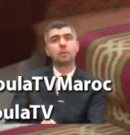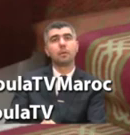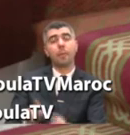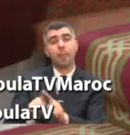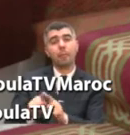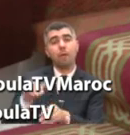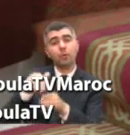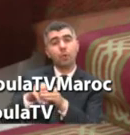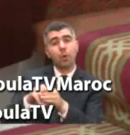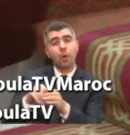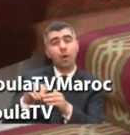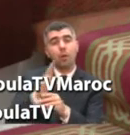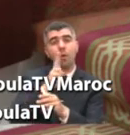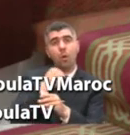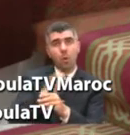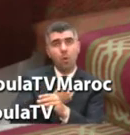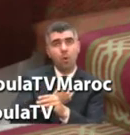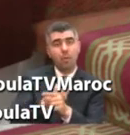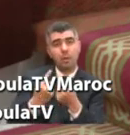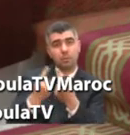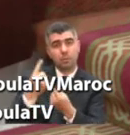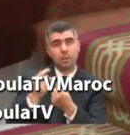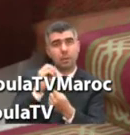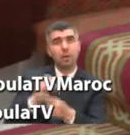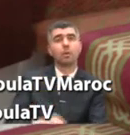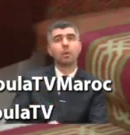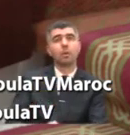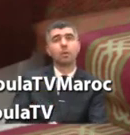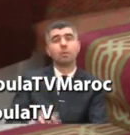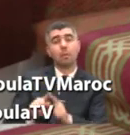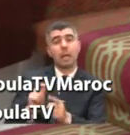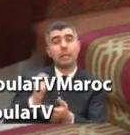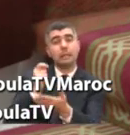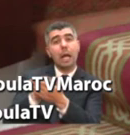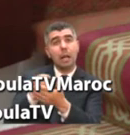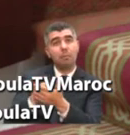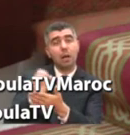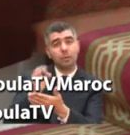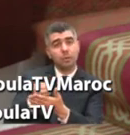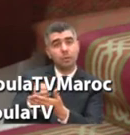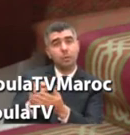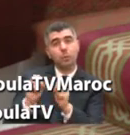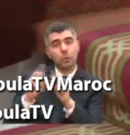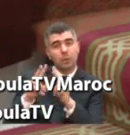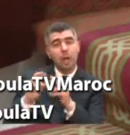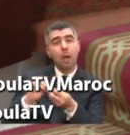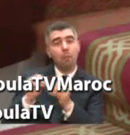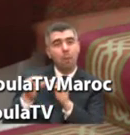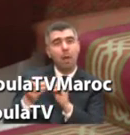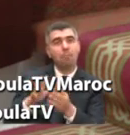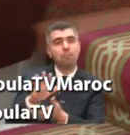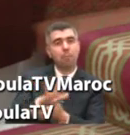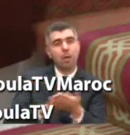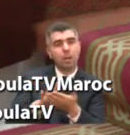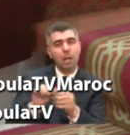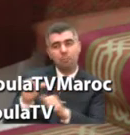الخزينة ديال الدولة، وبصفة مباشرة وغير مباشرة المستهلك، راه الضرائب تجي مع المستهلك. إذا فعلا عايشين مشاكل كبيرة،